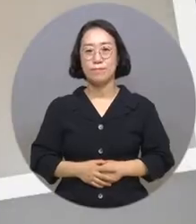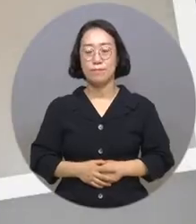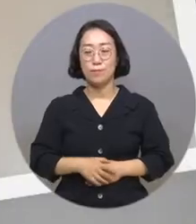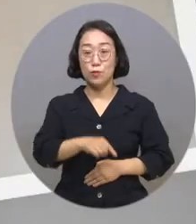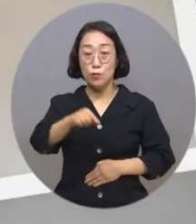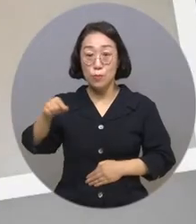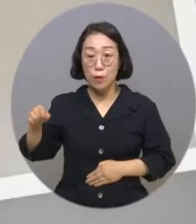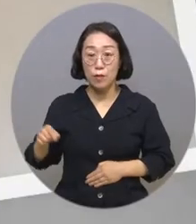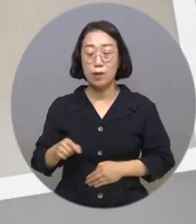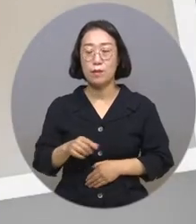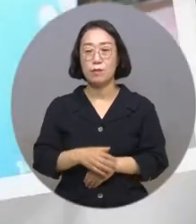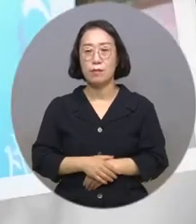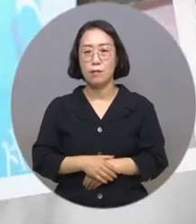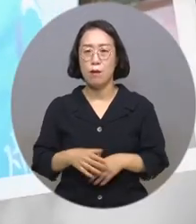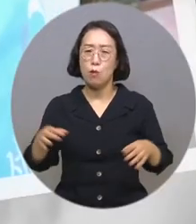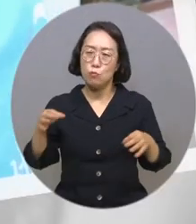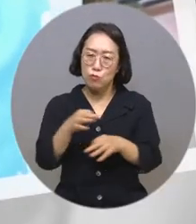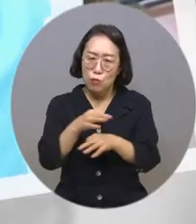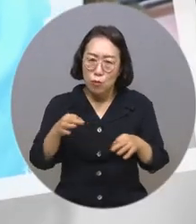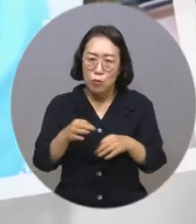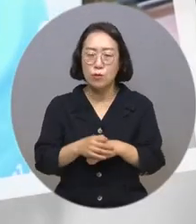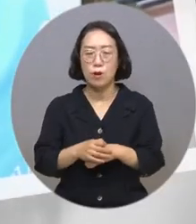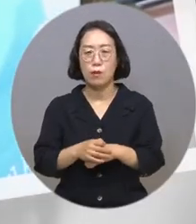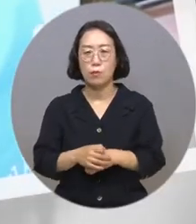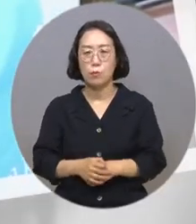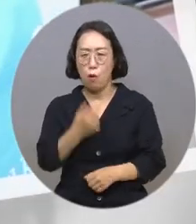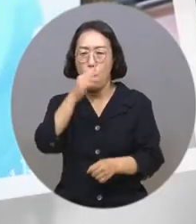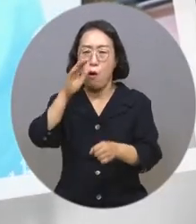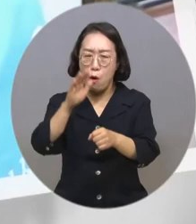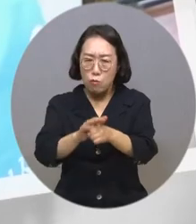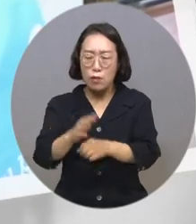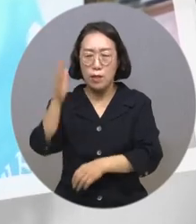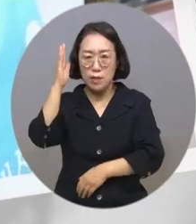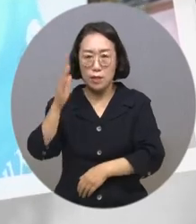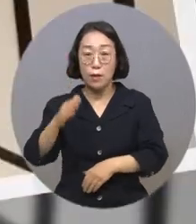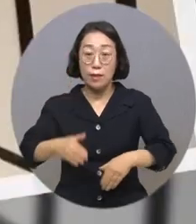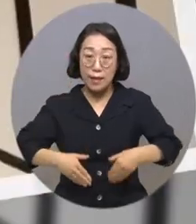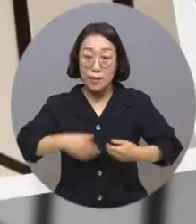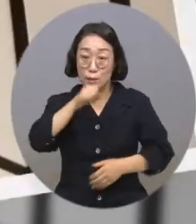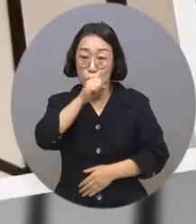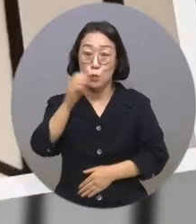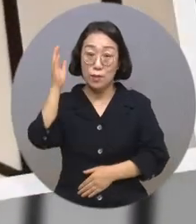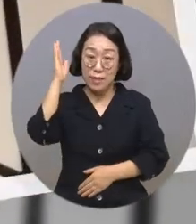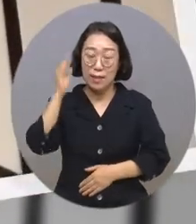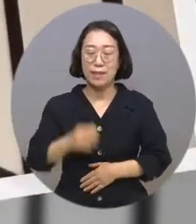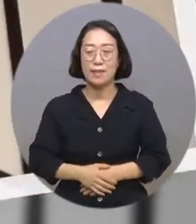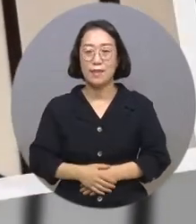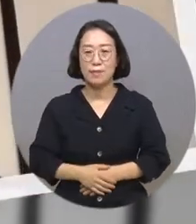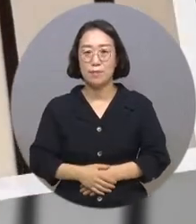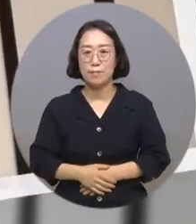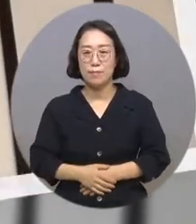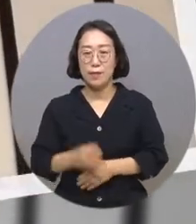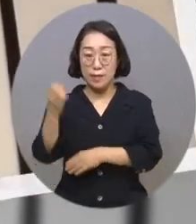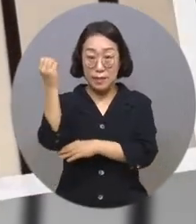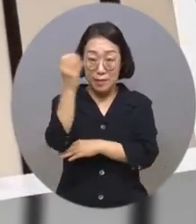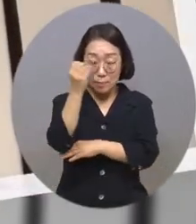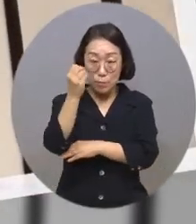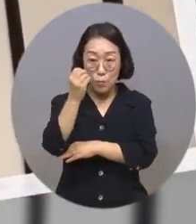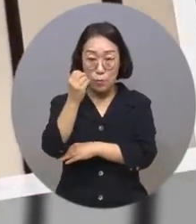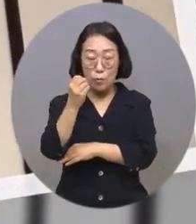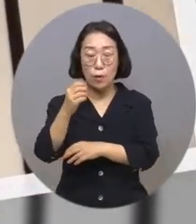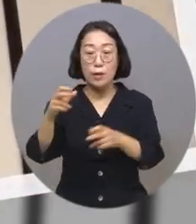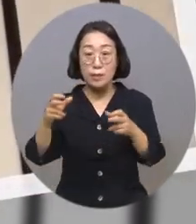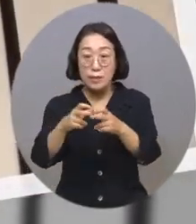우리 주변에서 일어나는 불공정한 사례부터 억울한 사연, 따뜻한 미담까지 장애인신문과